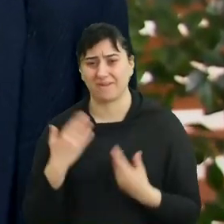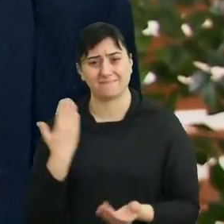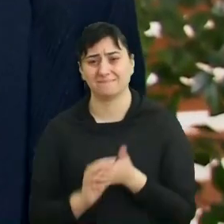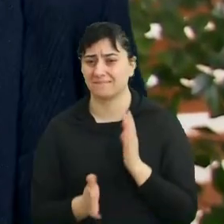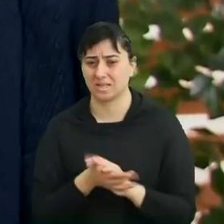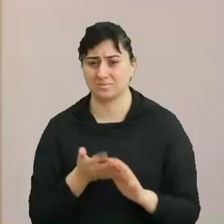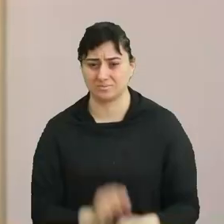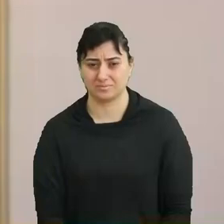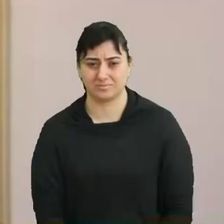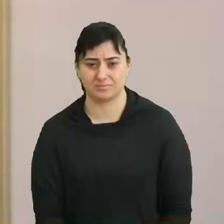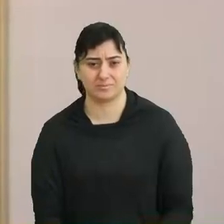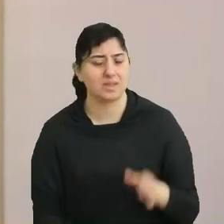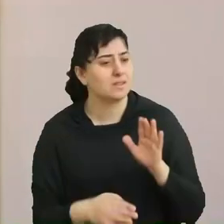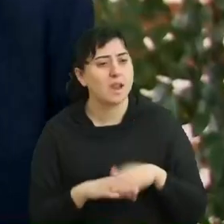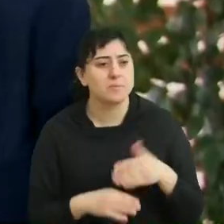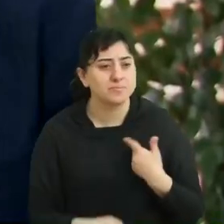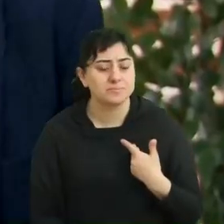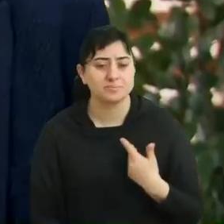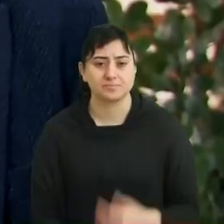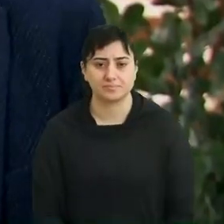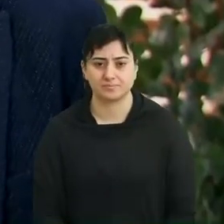bittim. Ne yapalım istersiniz?